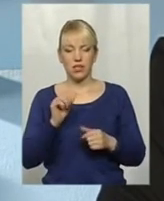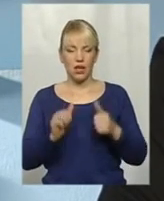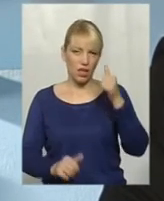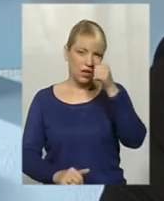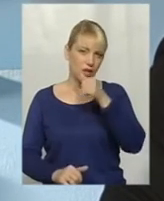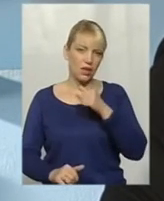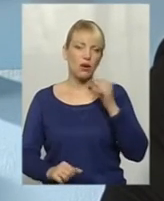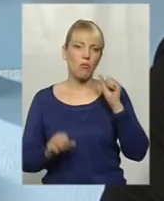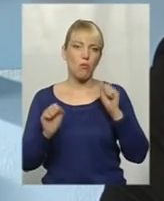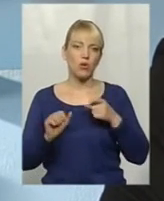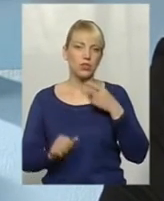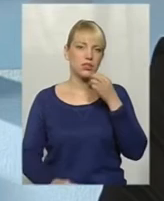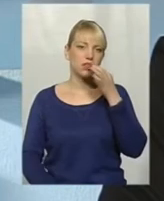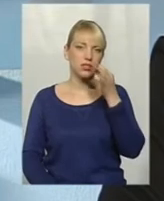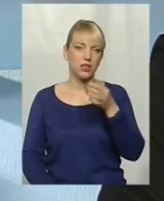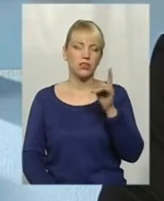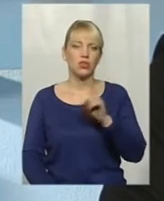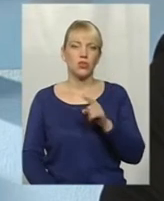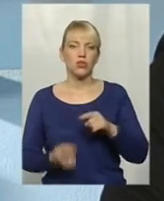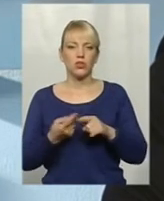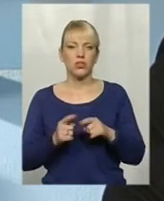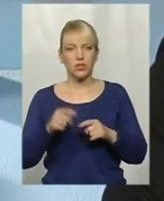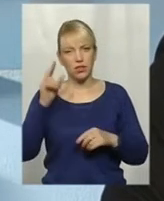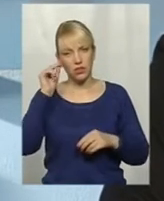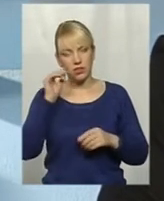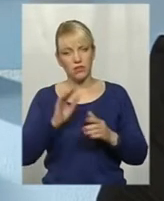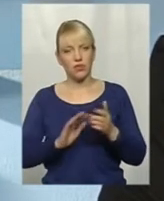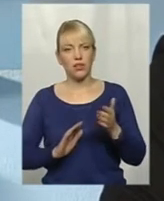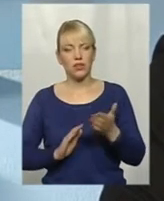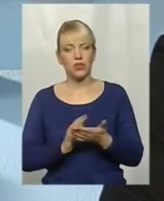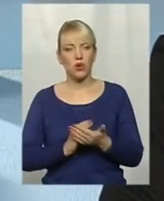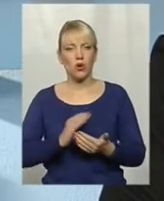можна сказати, що ця цифра зросла майже